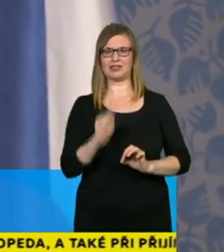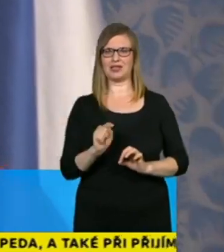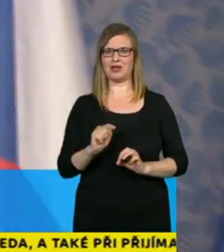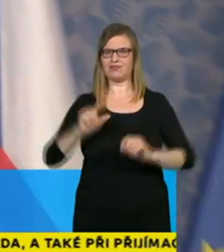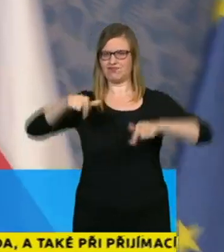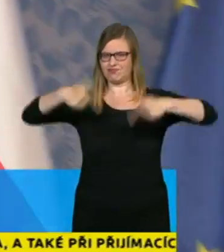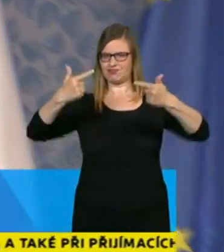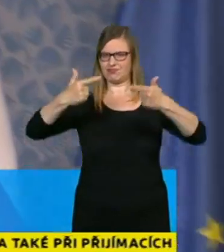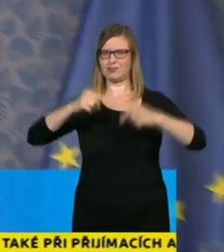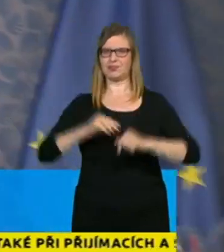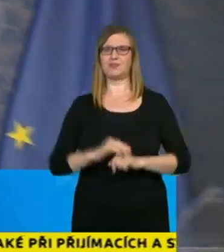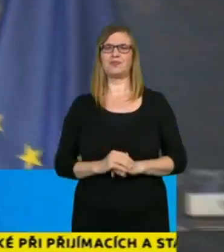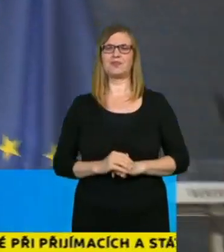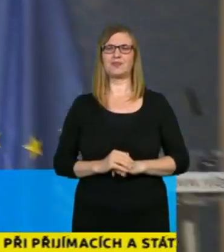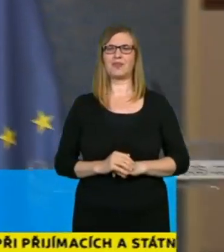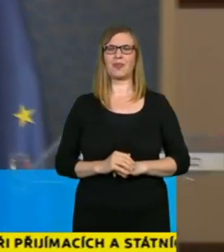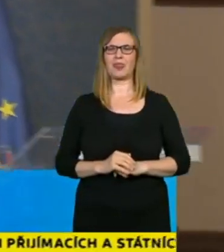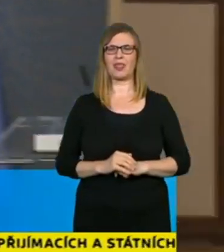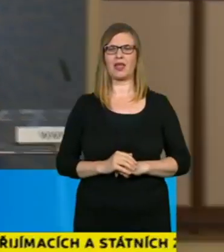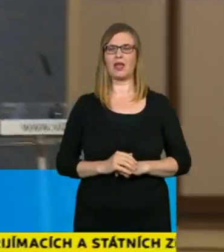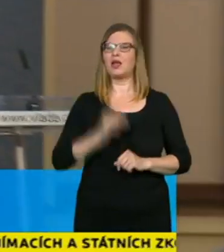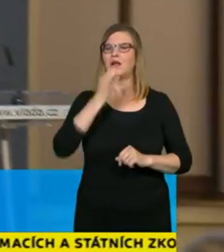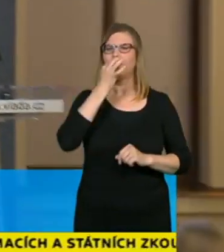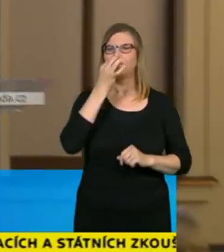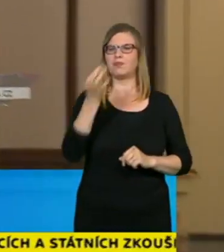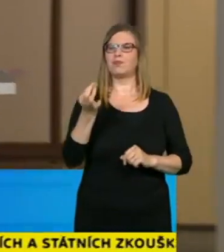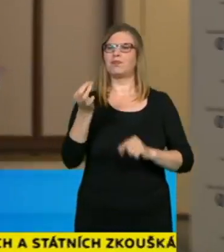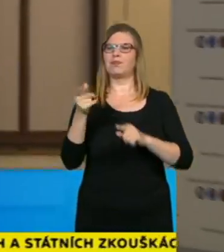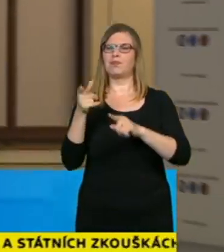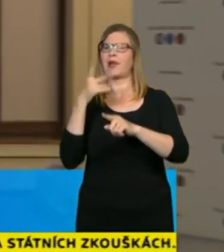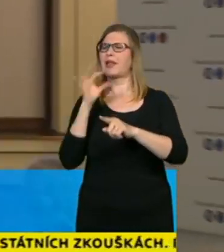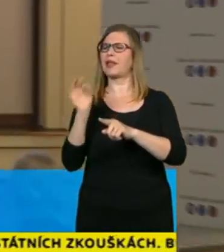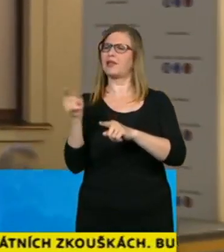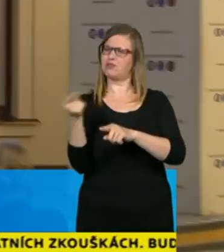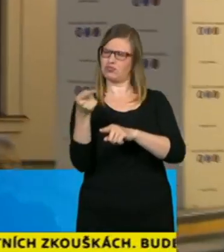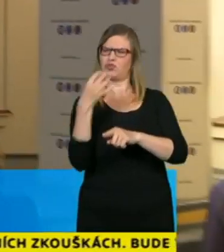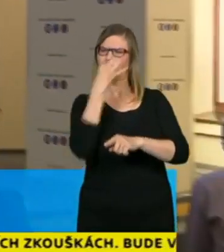O první dotaz poprosím Nikolu Zvrtkovou, Seznam zprávy.